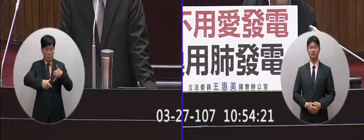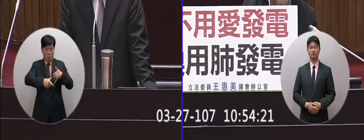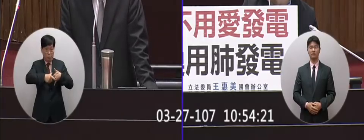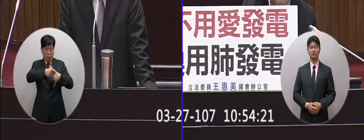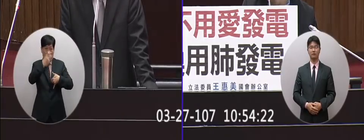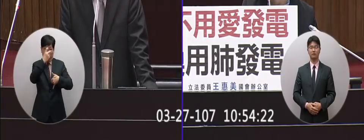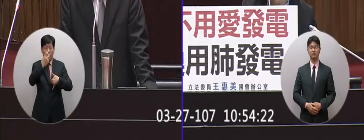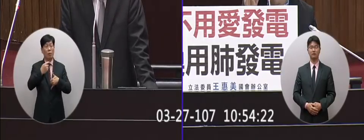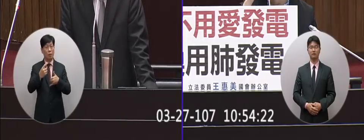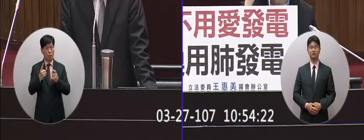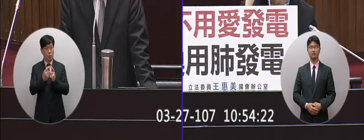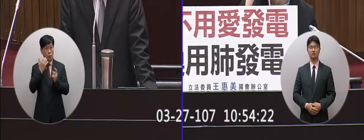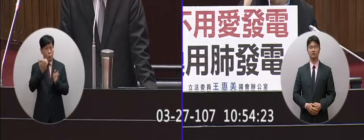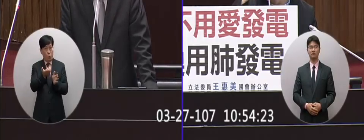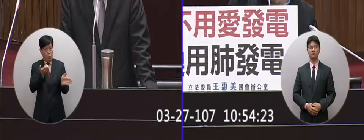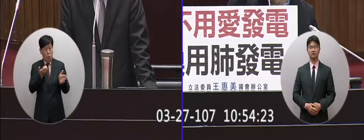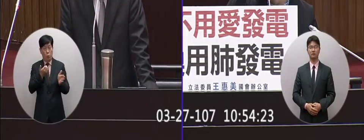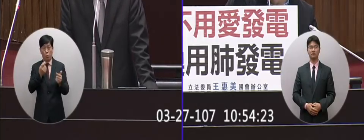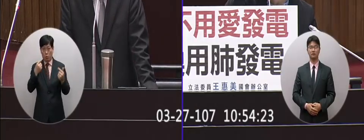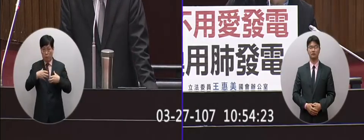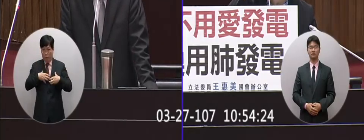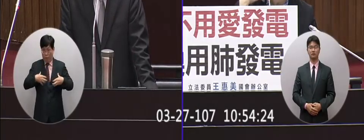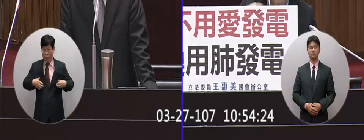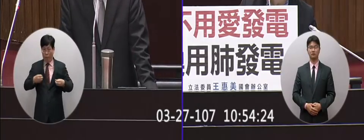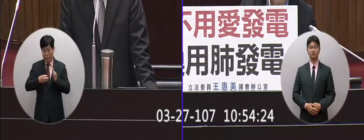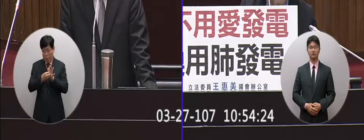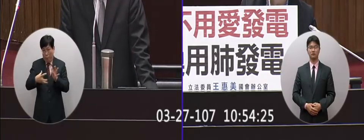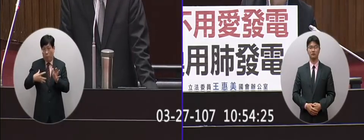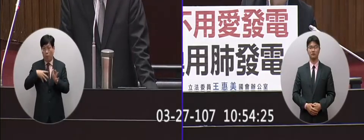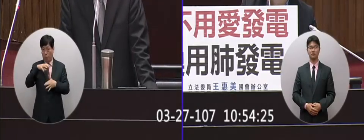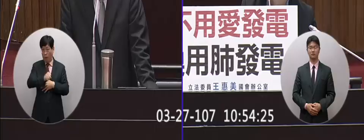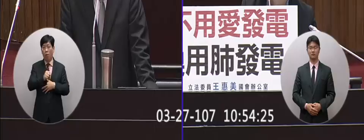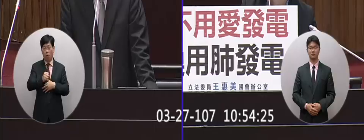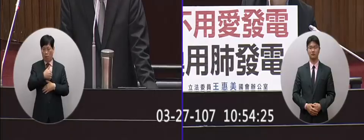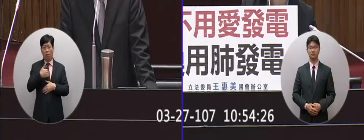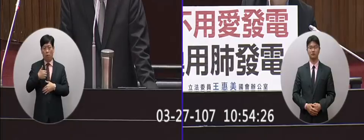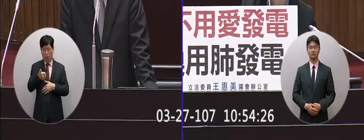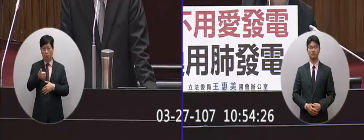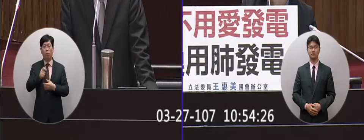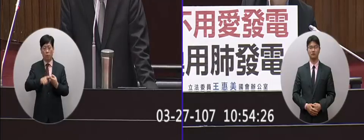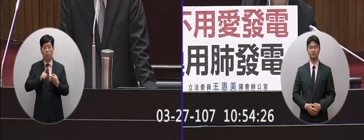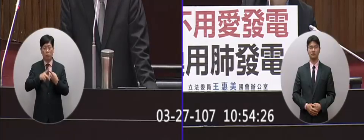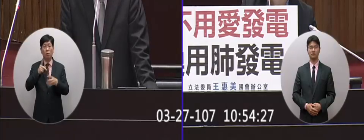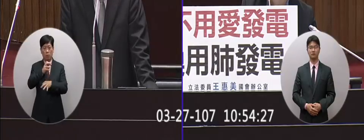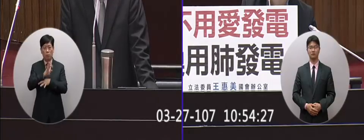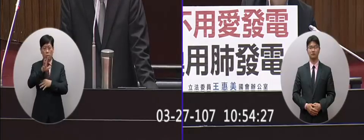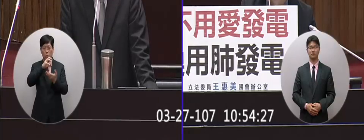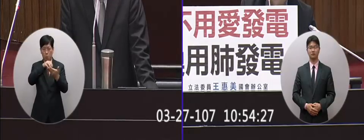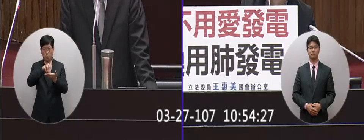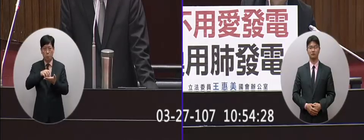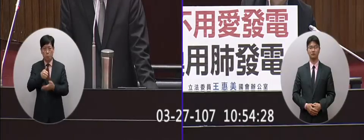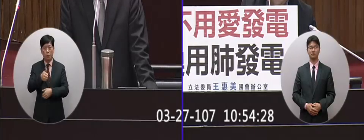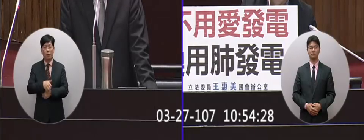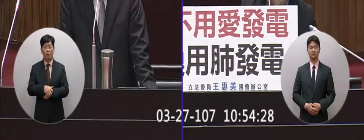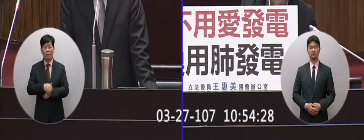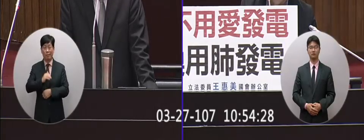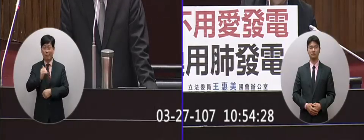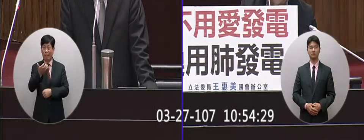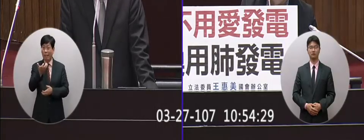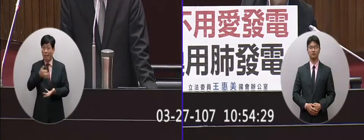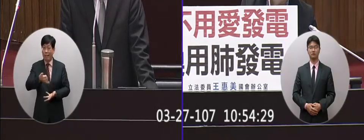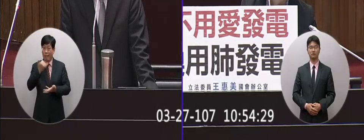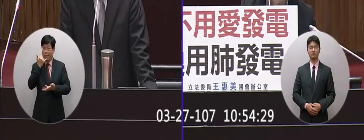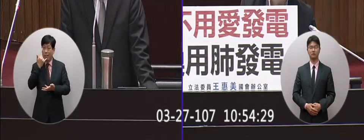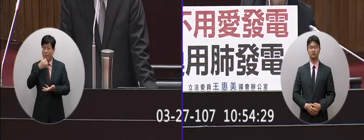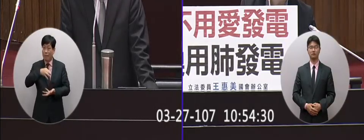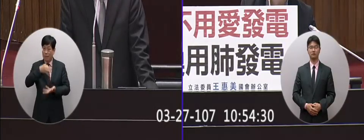是对早期肺肿瘤的发现有效的方法了，这是没有错，这是有科学验证的。那你刚刚讲的说，